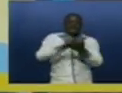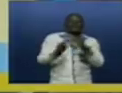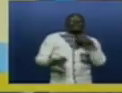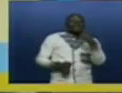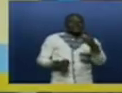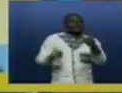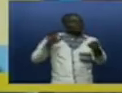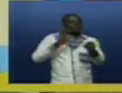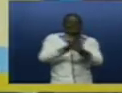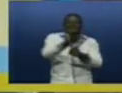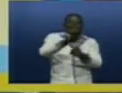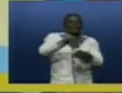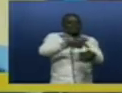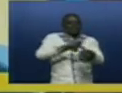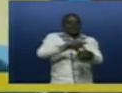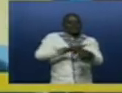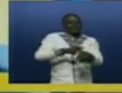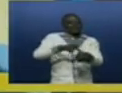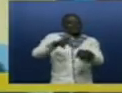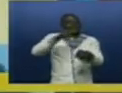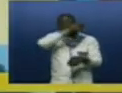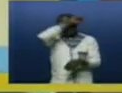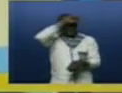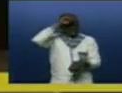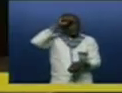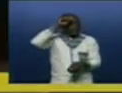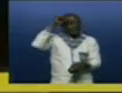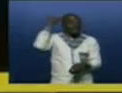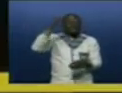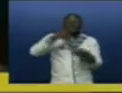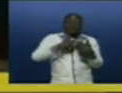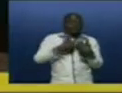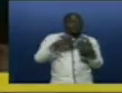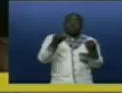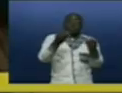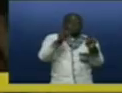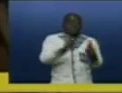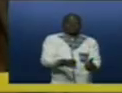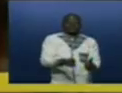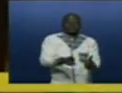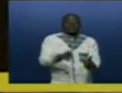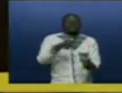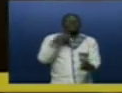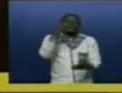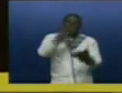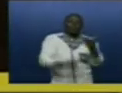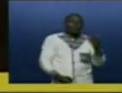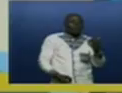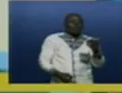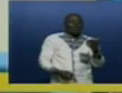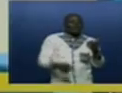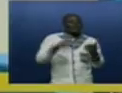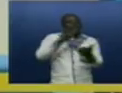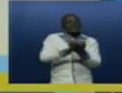période de saison pesteuse, il y aura encore des cas. Il y aura encore des cas. Qu'est-ce que ça veut dire? Le cas semble